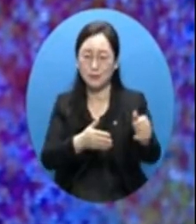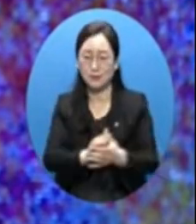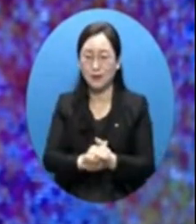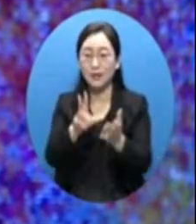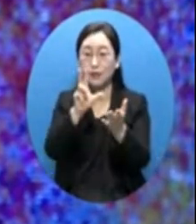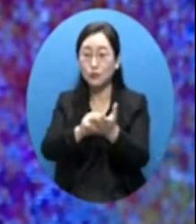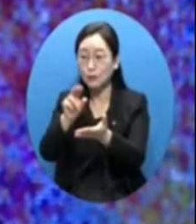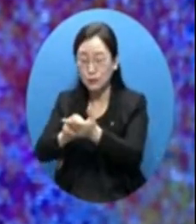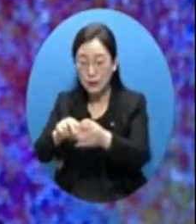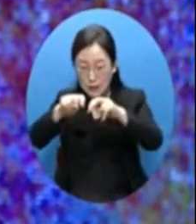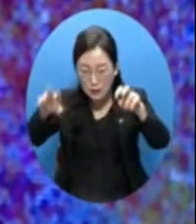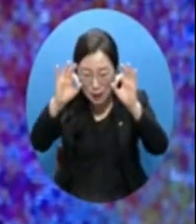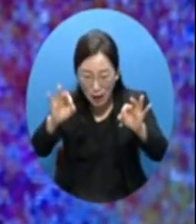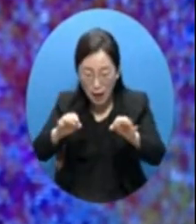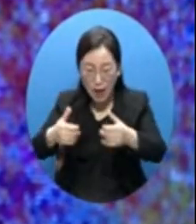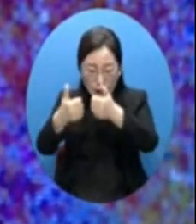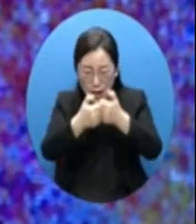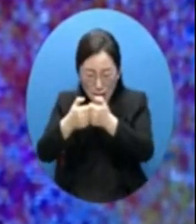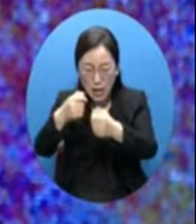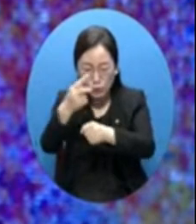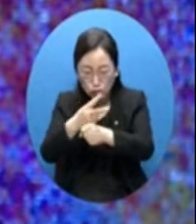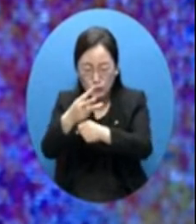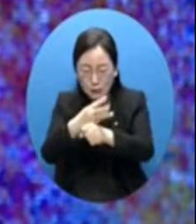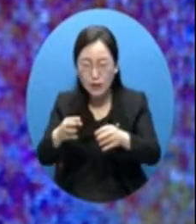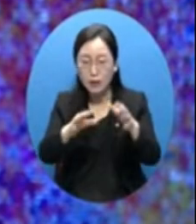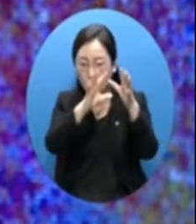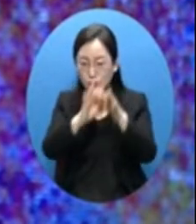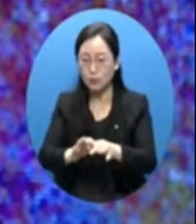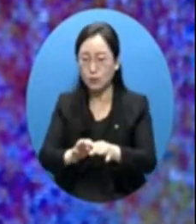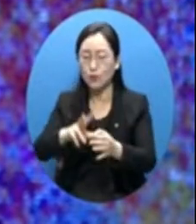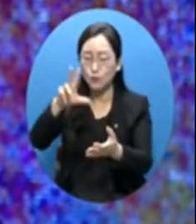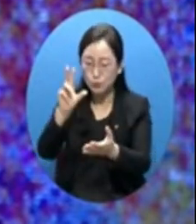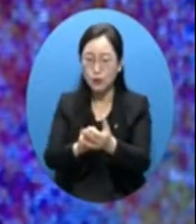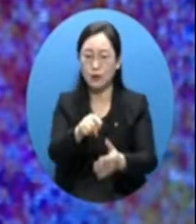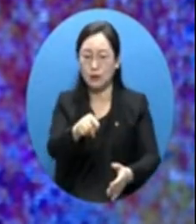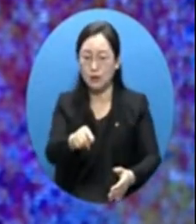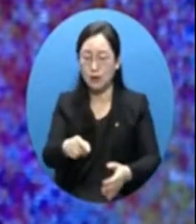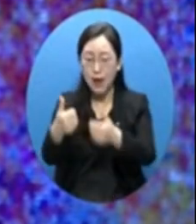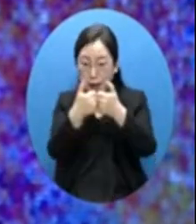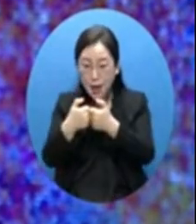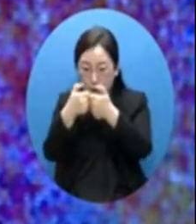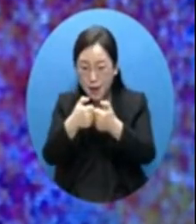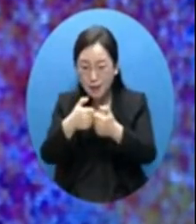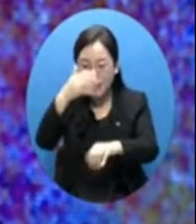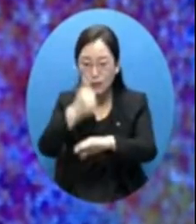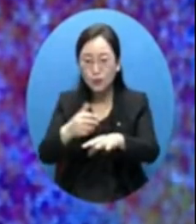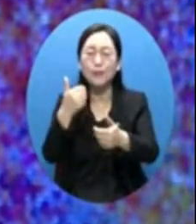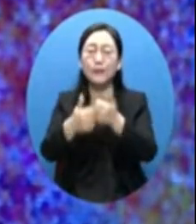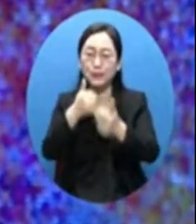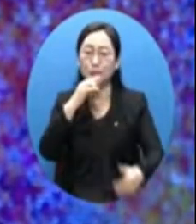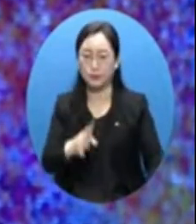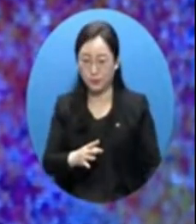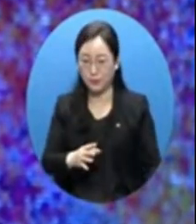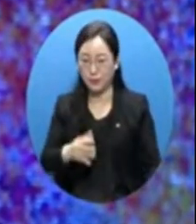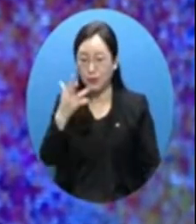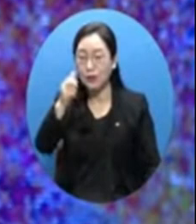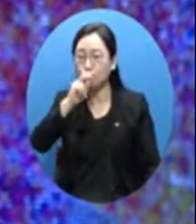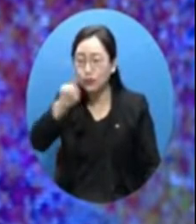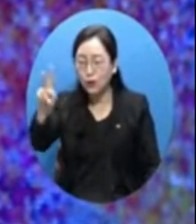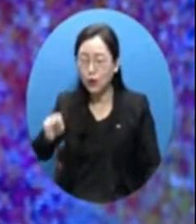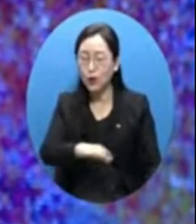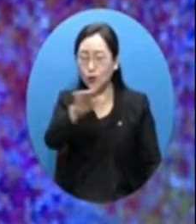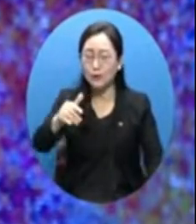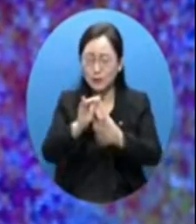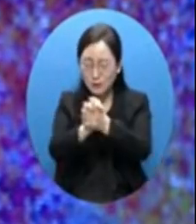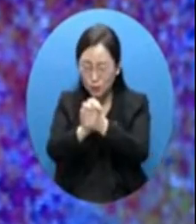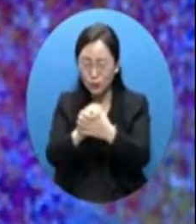있는 교회마다 회의가 2시간, 3시간씩 합니다. 그러나 회의로 다가오는 것은 회의밖에 없습니다. 주여 우리에게 기도의 능력을